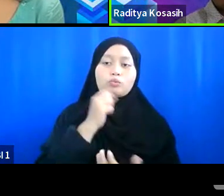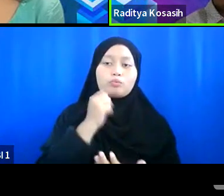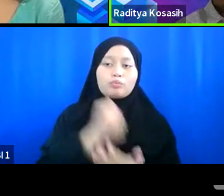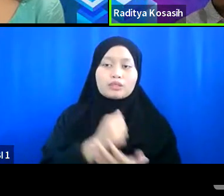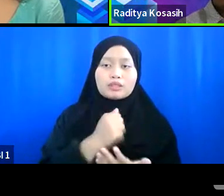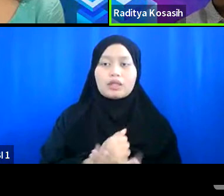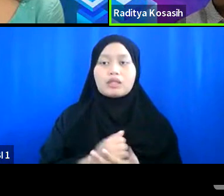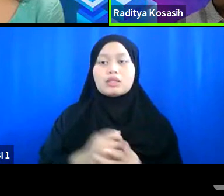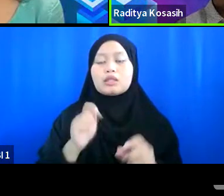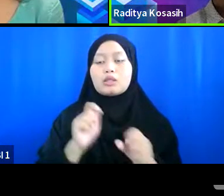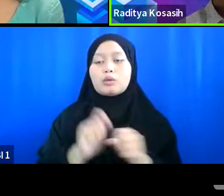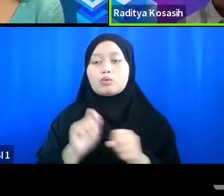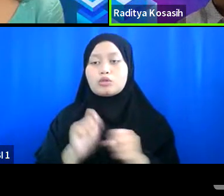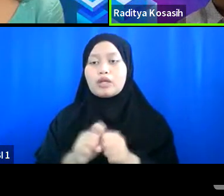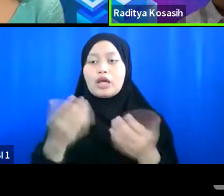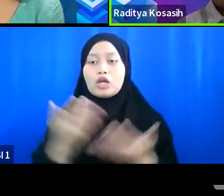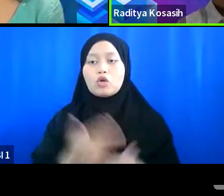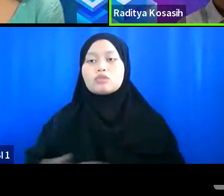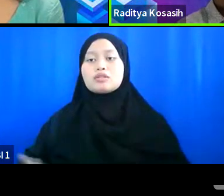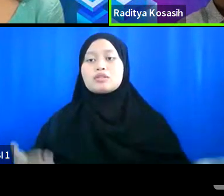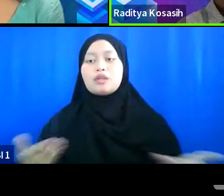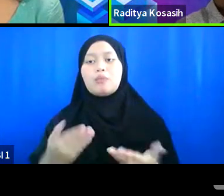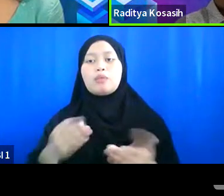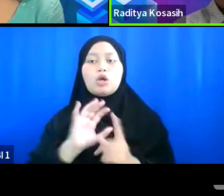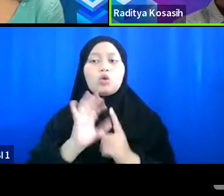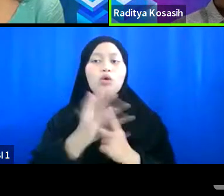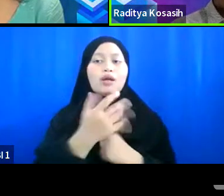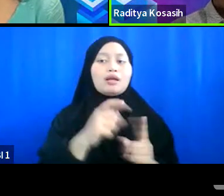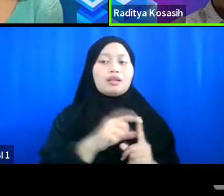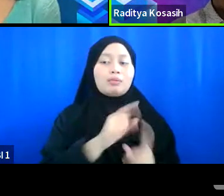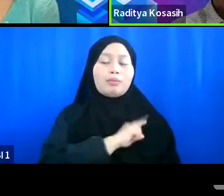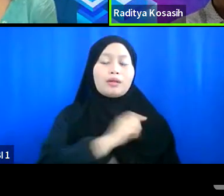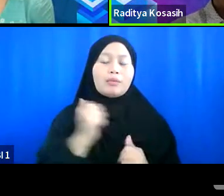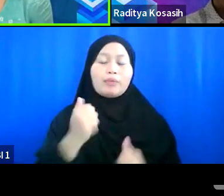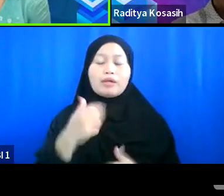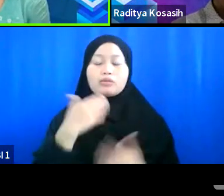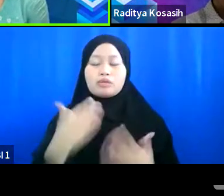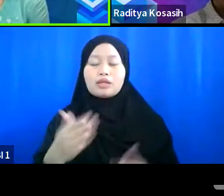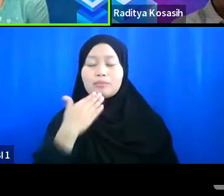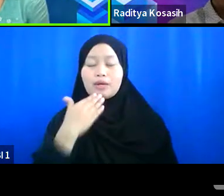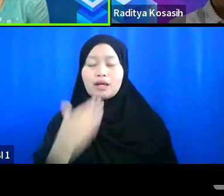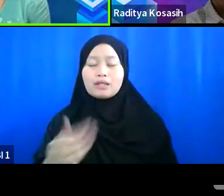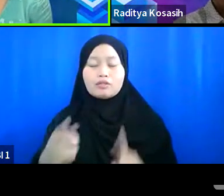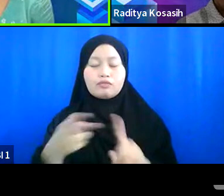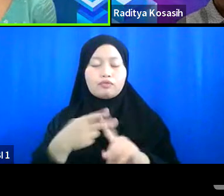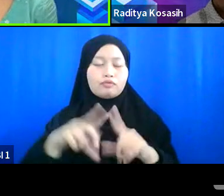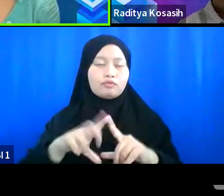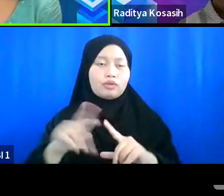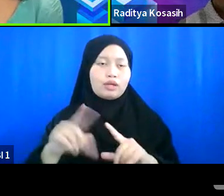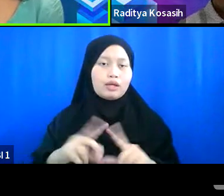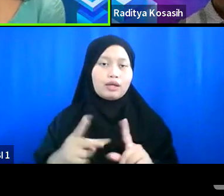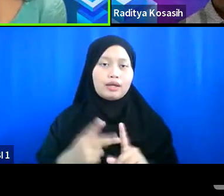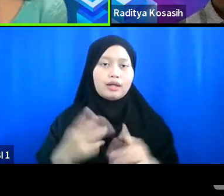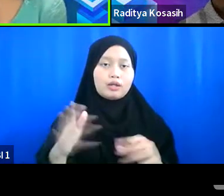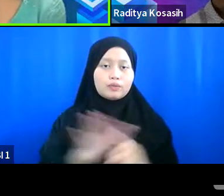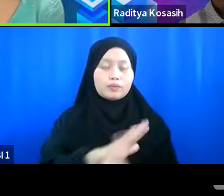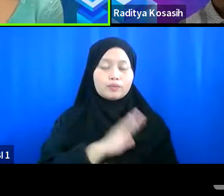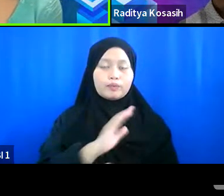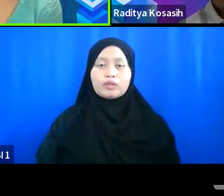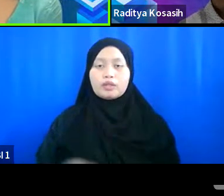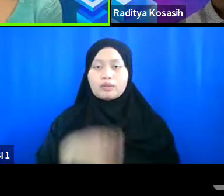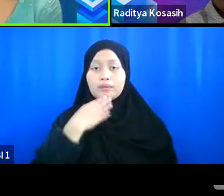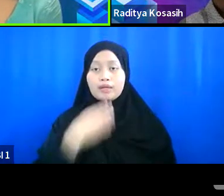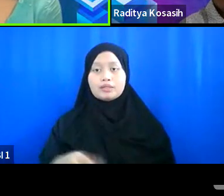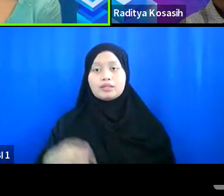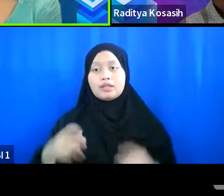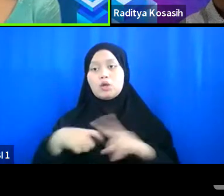Lennon data pribadi yang baik Sekian dari saya marah terima kasih terima kasih apa Kosasih dan Oppa Samuel